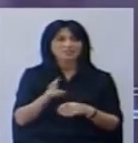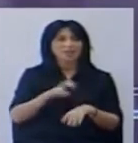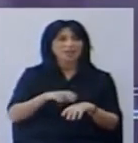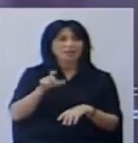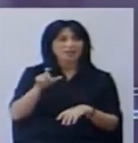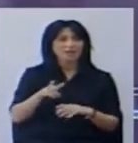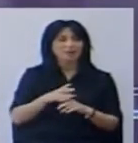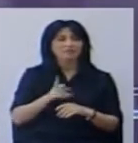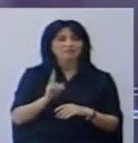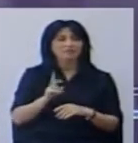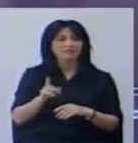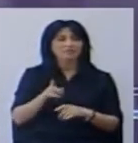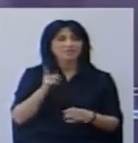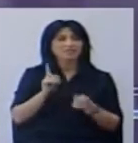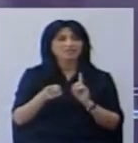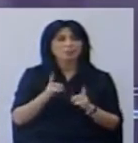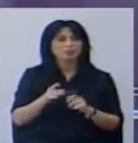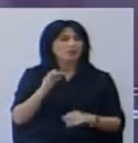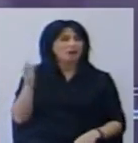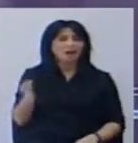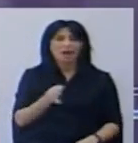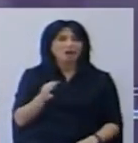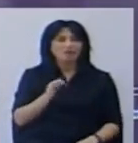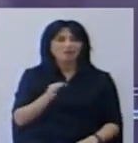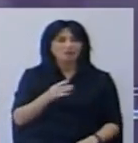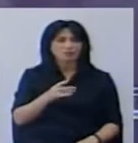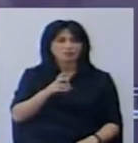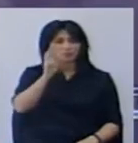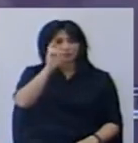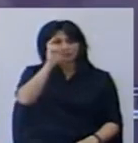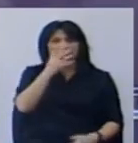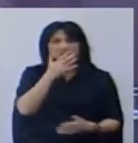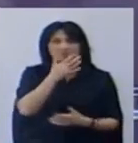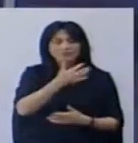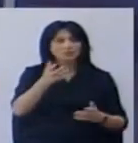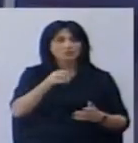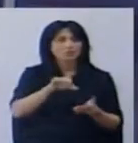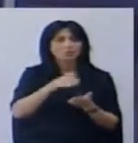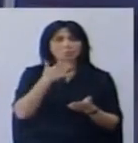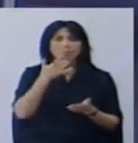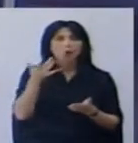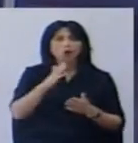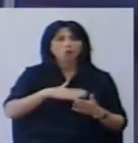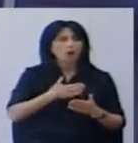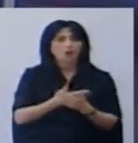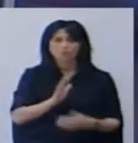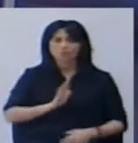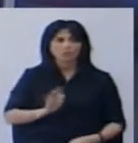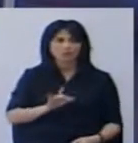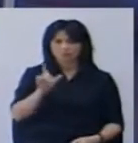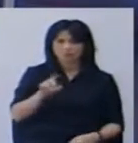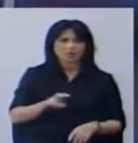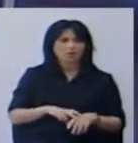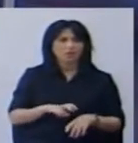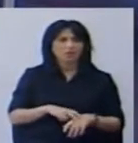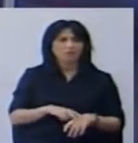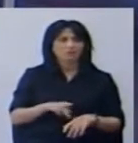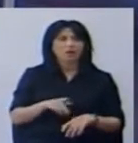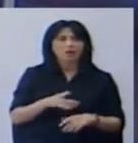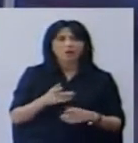ექიმი, რომელიც ნამდვილად არასოდეს საჯარო გამოსვლებს არავის არ უნახავს. საზოგადოებრივი პოლიტიკური აქტივობით არ გამოირჩევა. არათუ